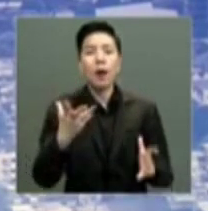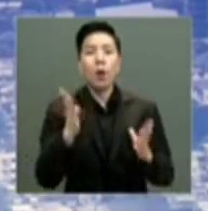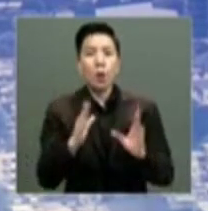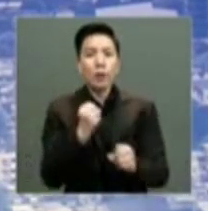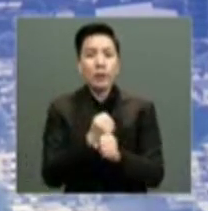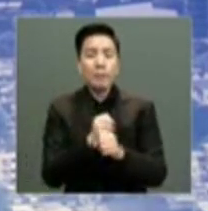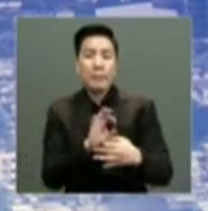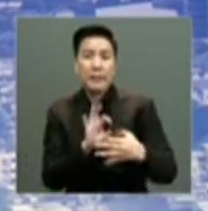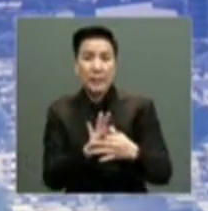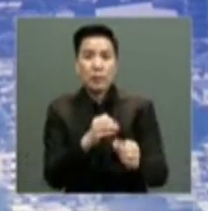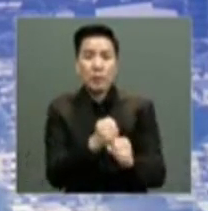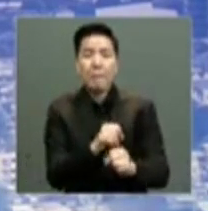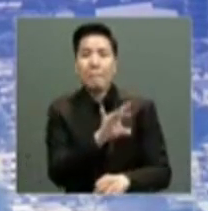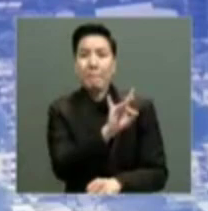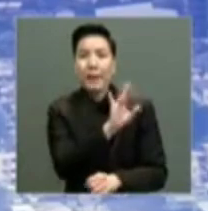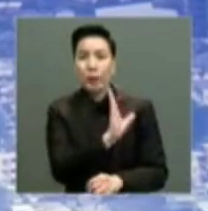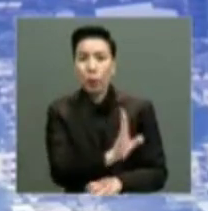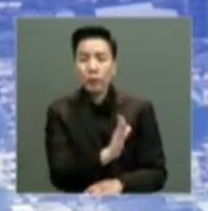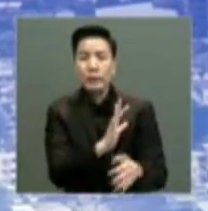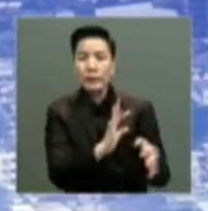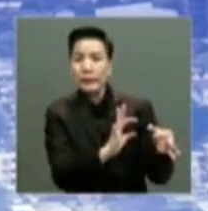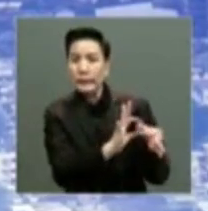มีเพื่อนที่เกี่ยวข้องกับที่ทำงานอีก 8